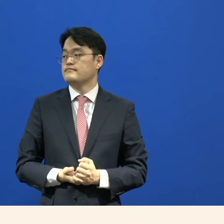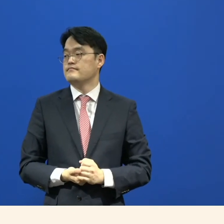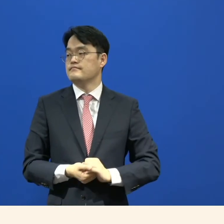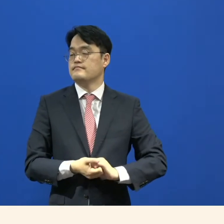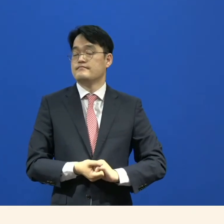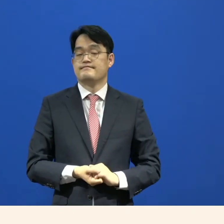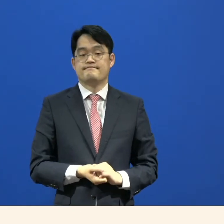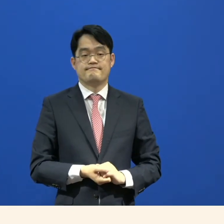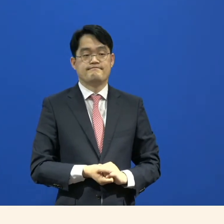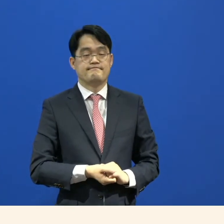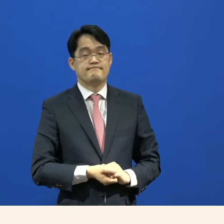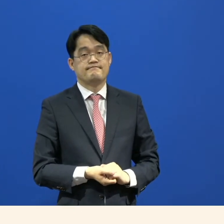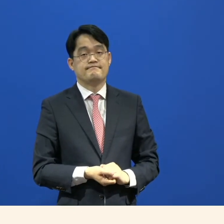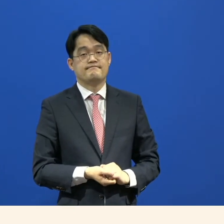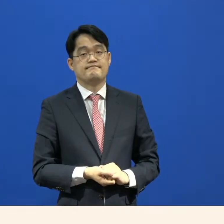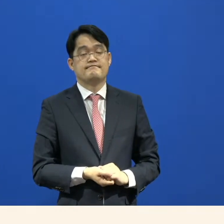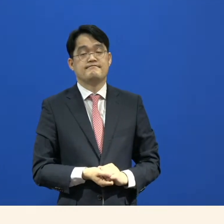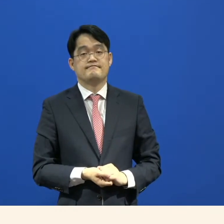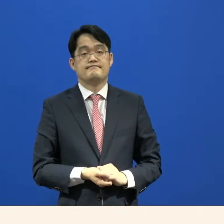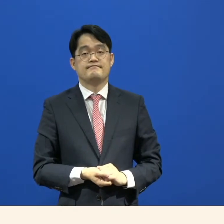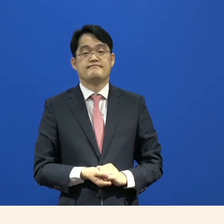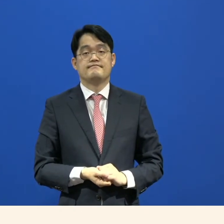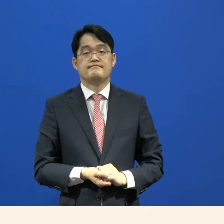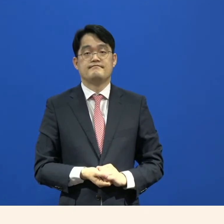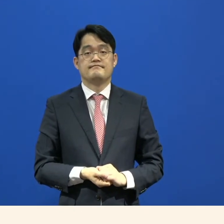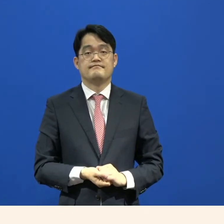얘기하지 않을 수가 있겠는가?